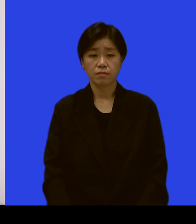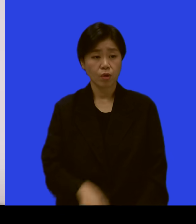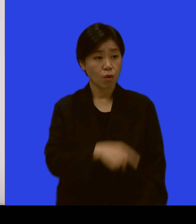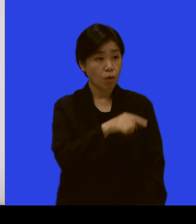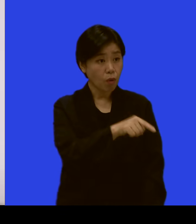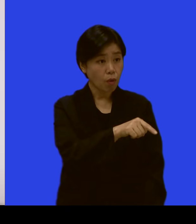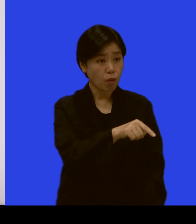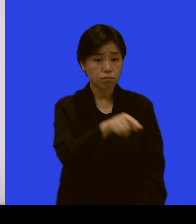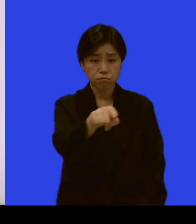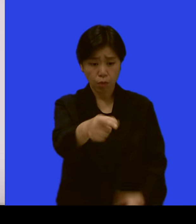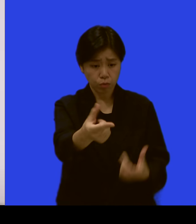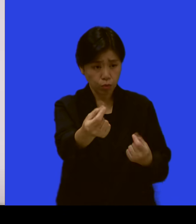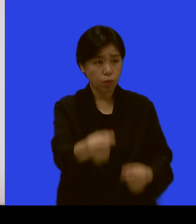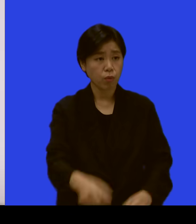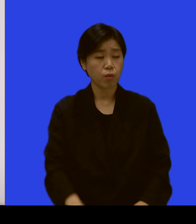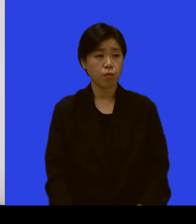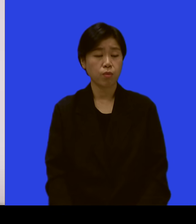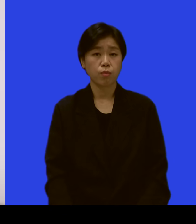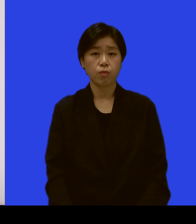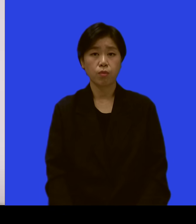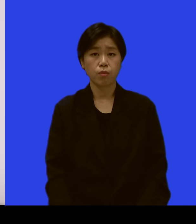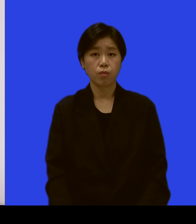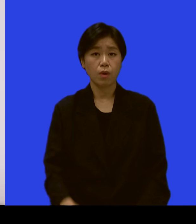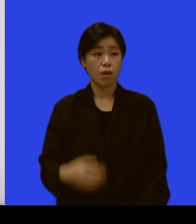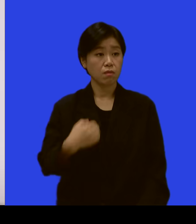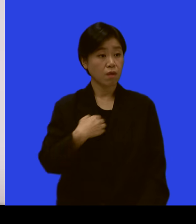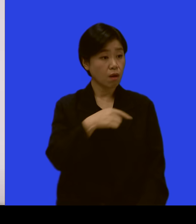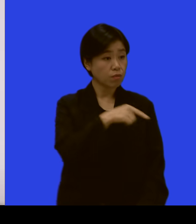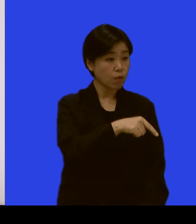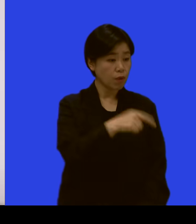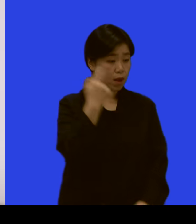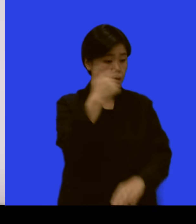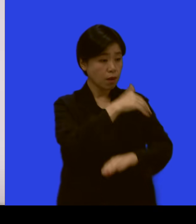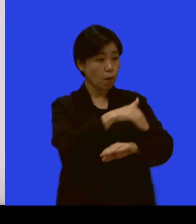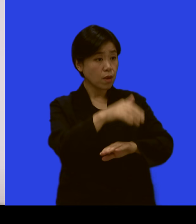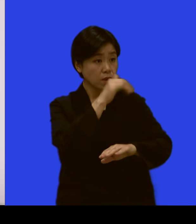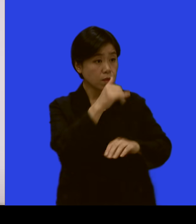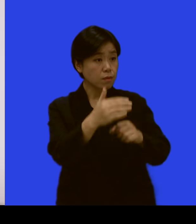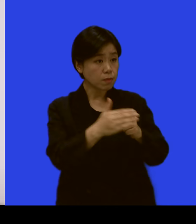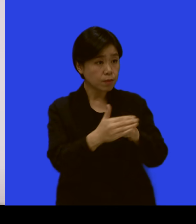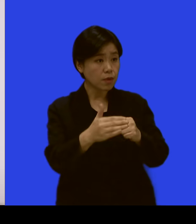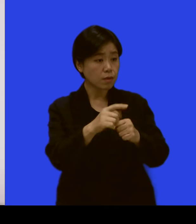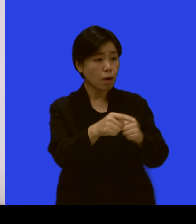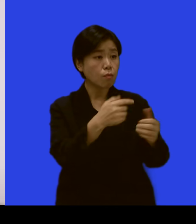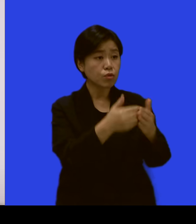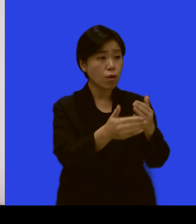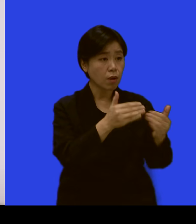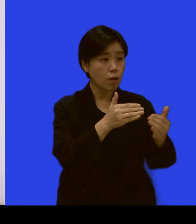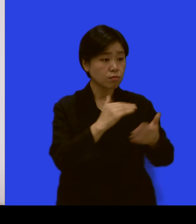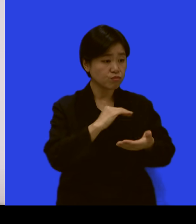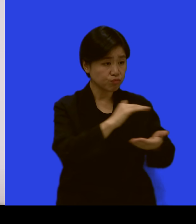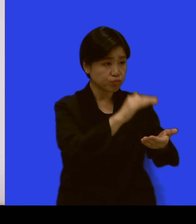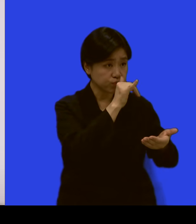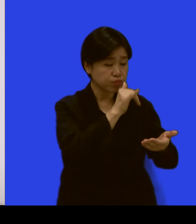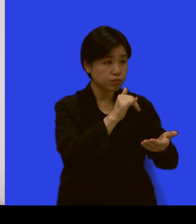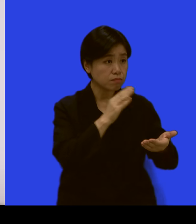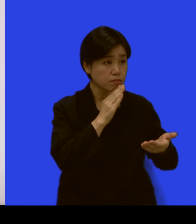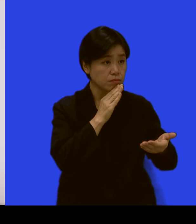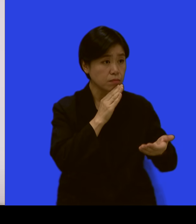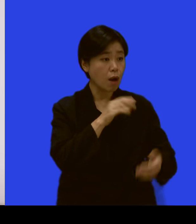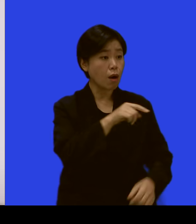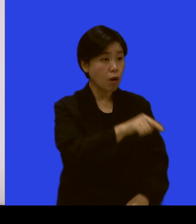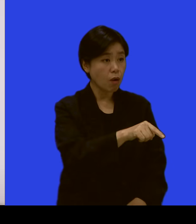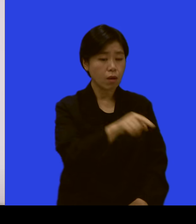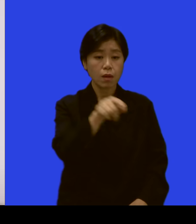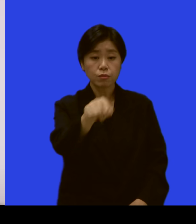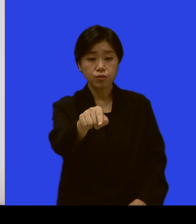너도 같았잖아. 근데 내가 너한테 계획이 있다고 해서 지금까지 온 거잖아. 나 걔를 향한 계획이 있어. 네가